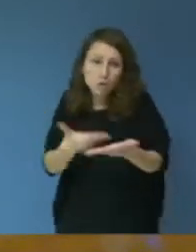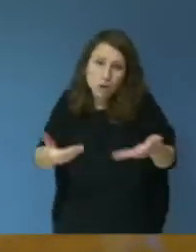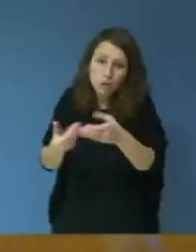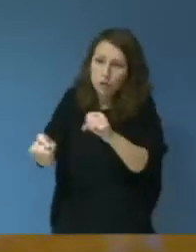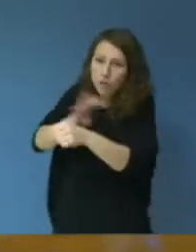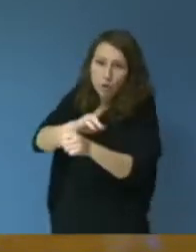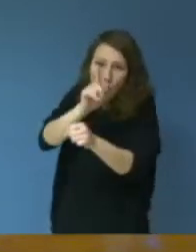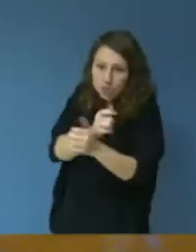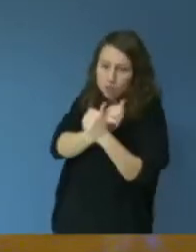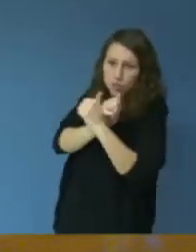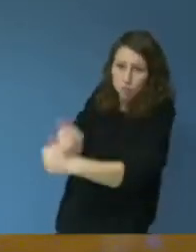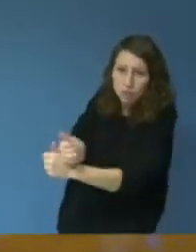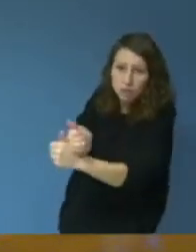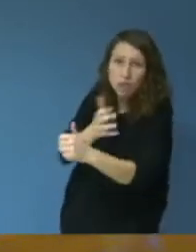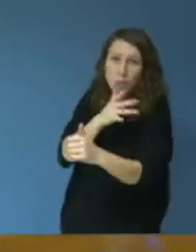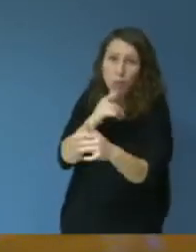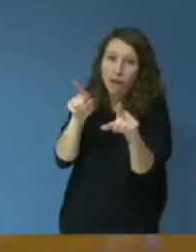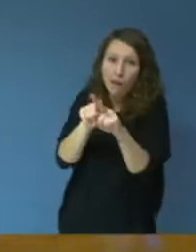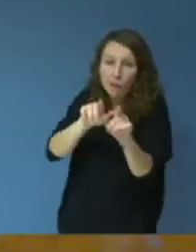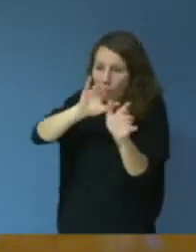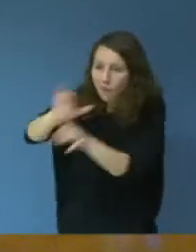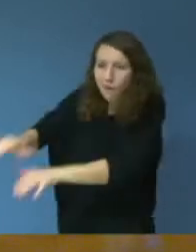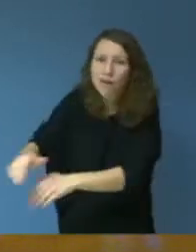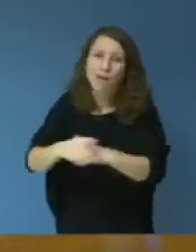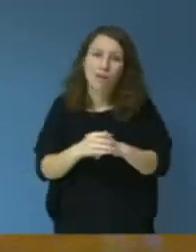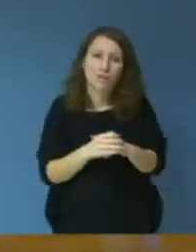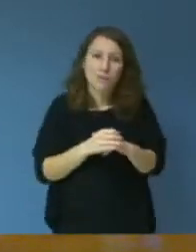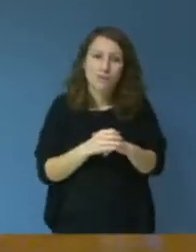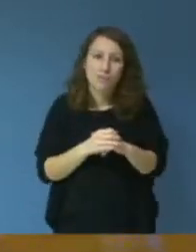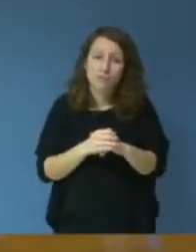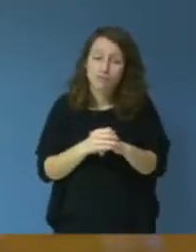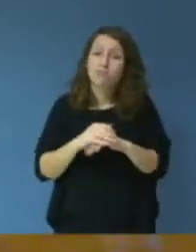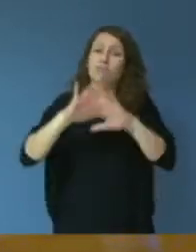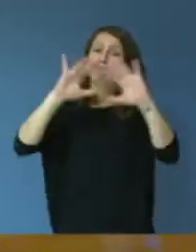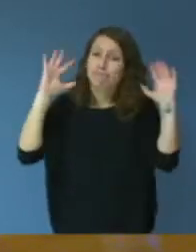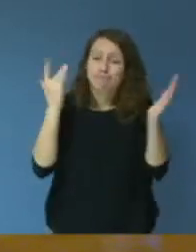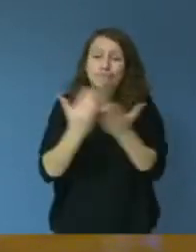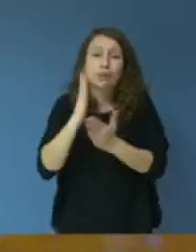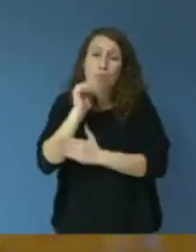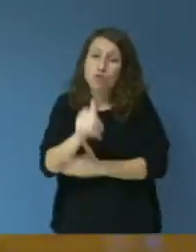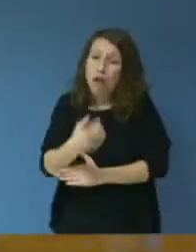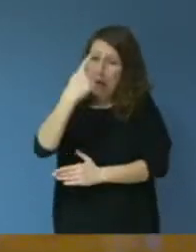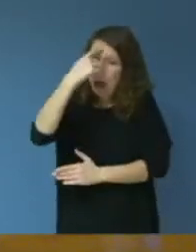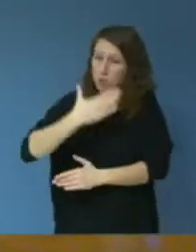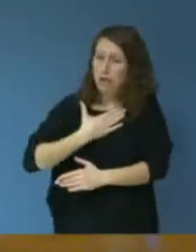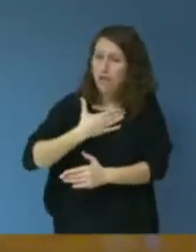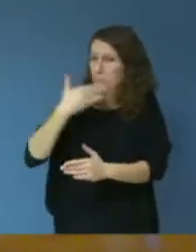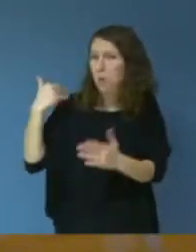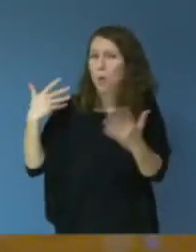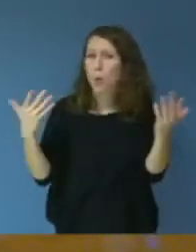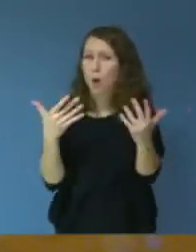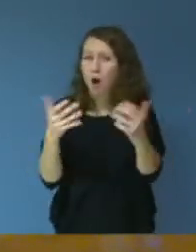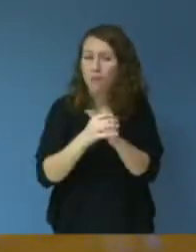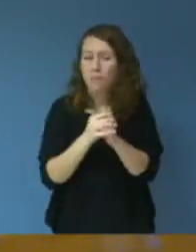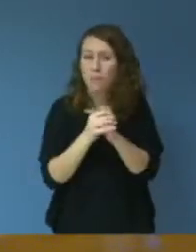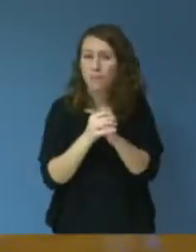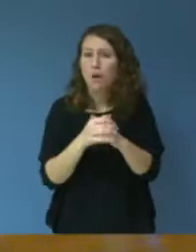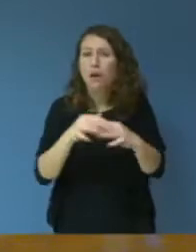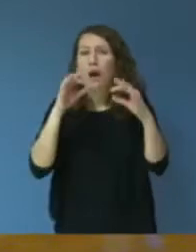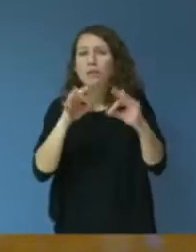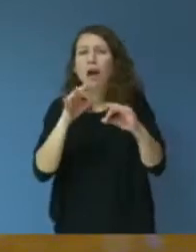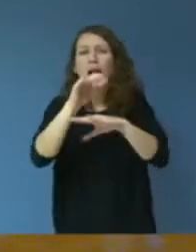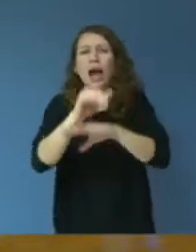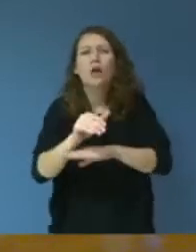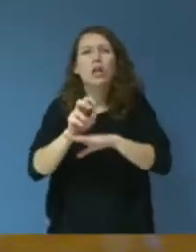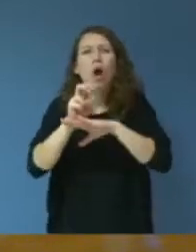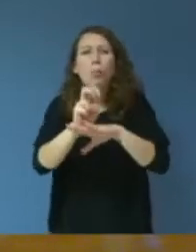de ressources et de dépenses locales. C'est la raison pour laquelle je pense qu'il serait prudent de supprimer les garanties d'emprunt pour la